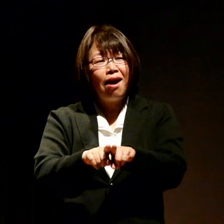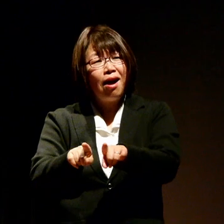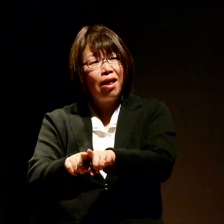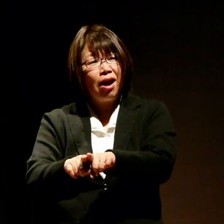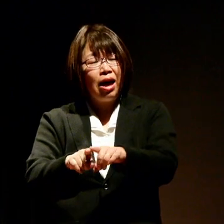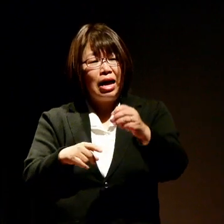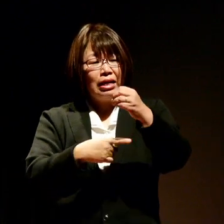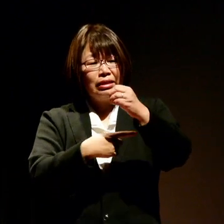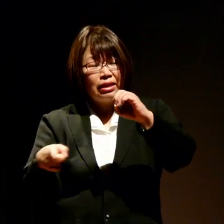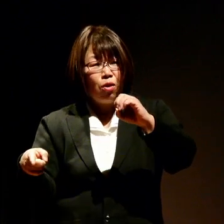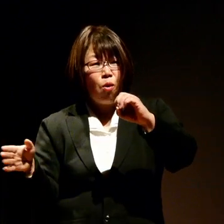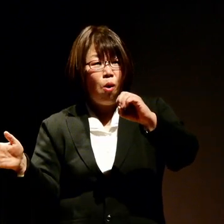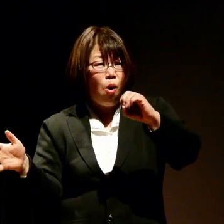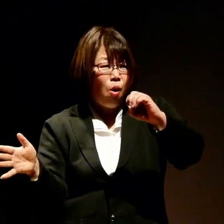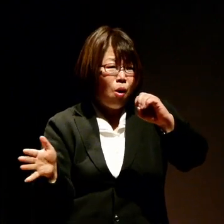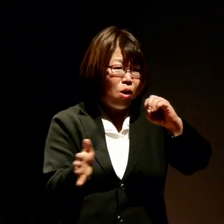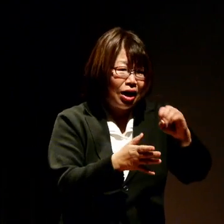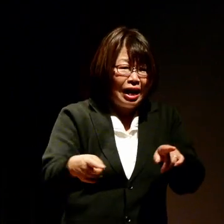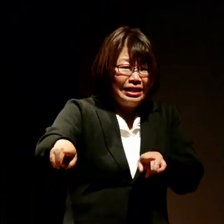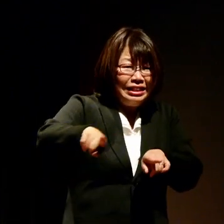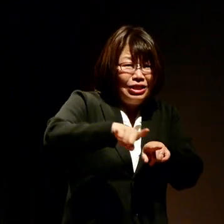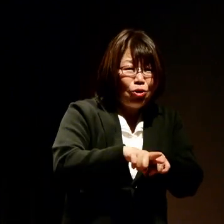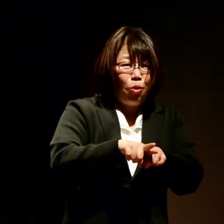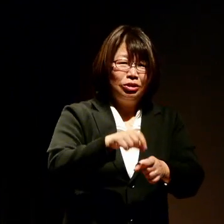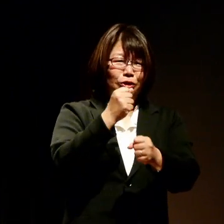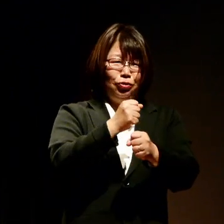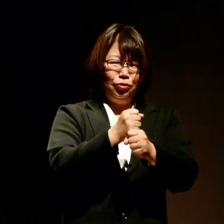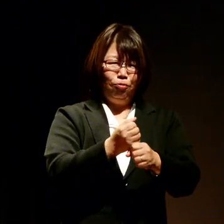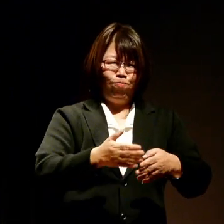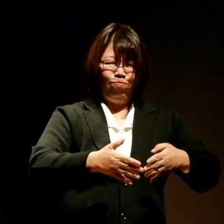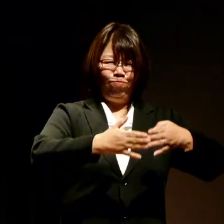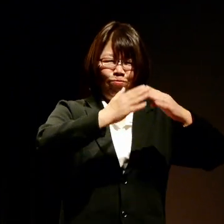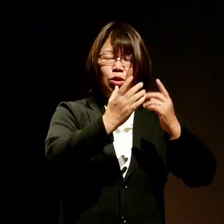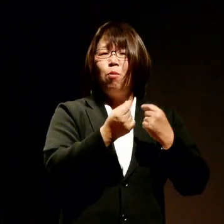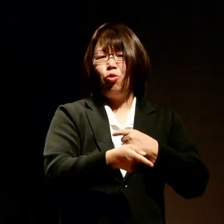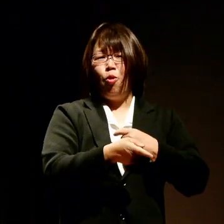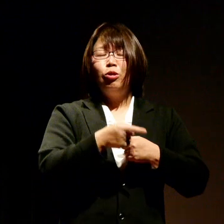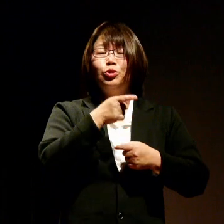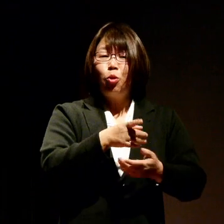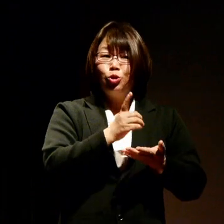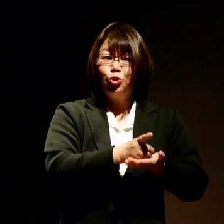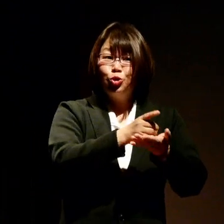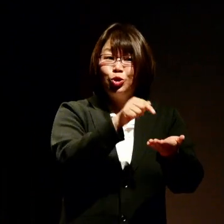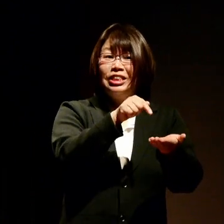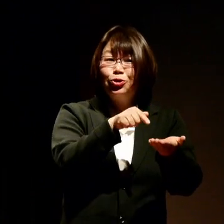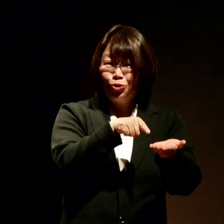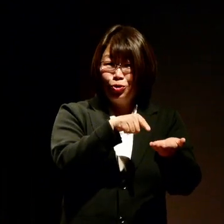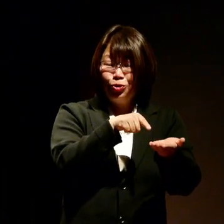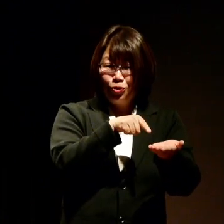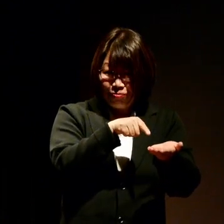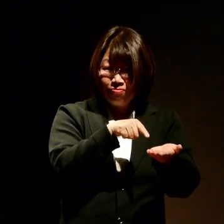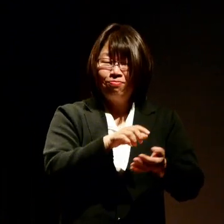ゼロから一緒に作り上げていく、そんなスイーツです。